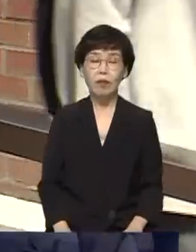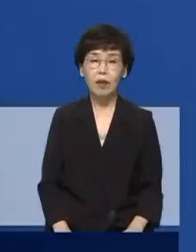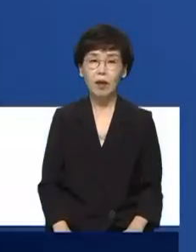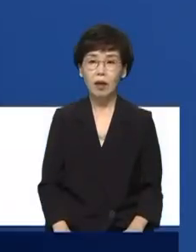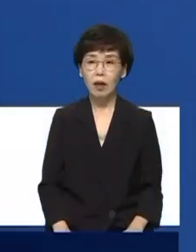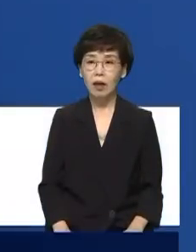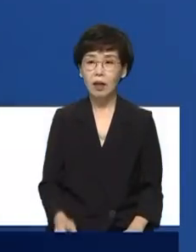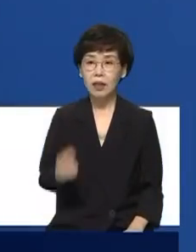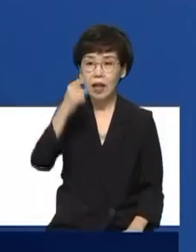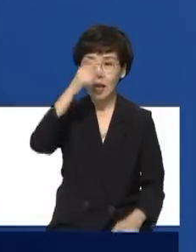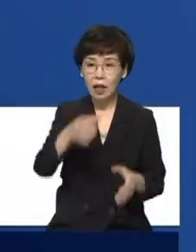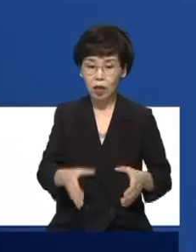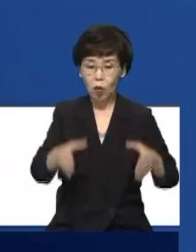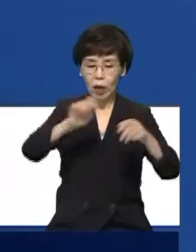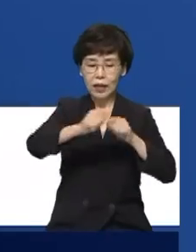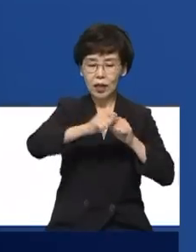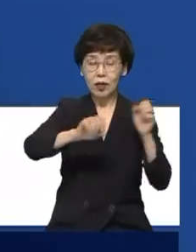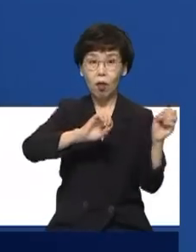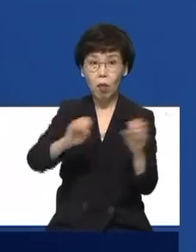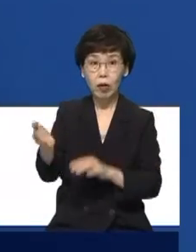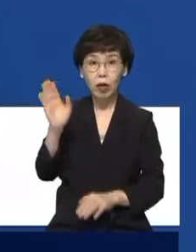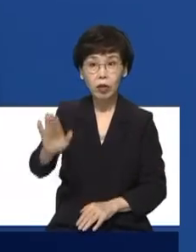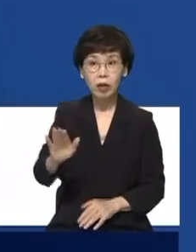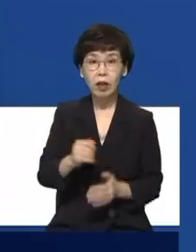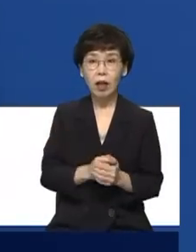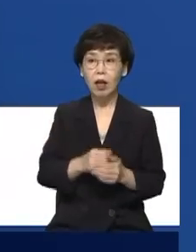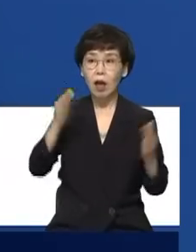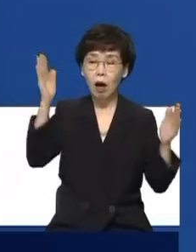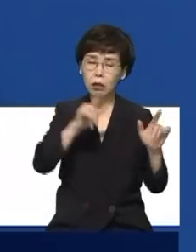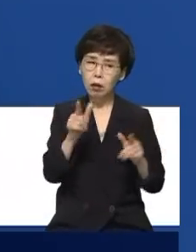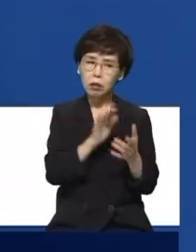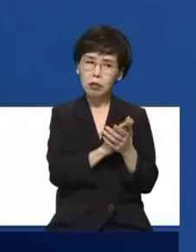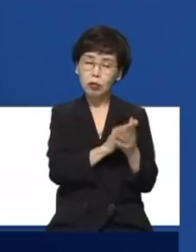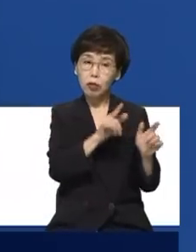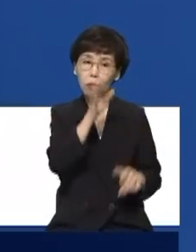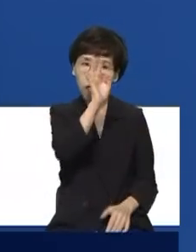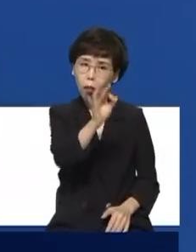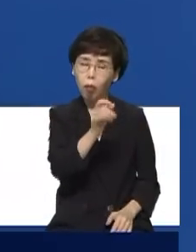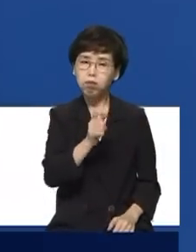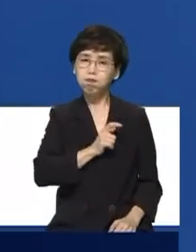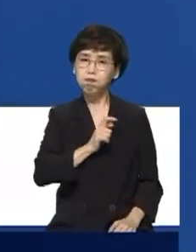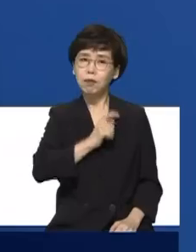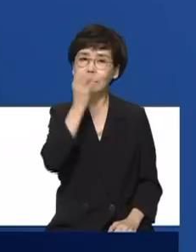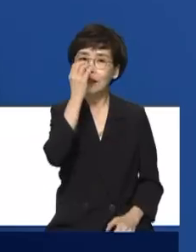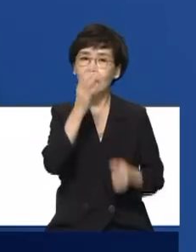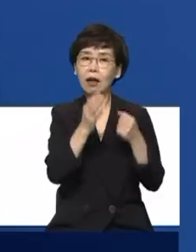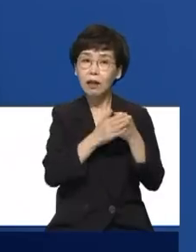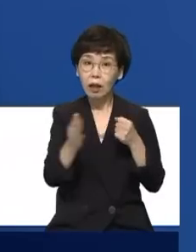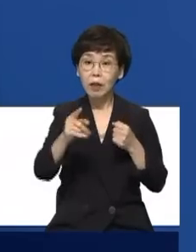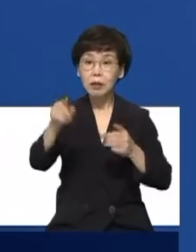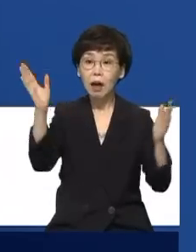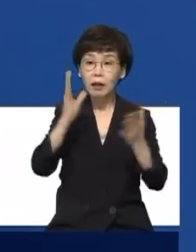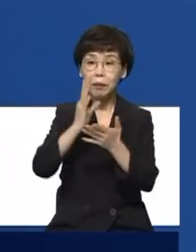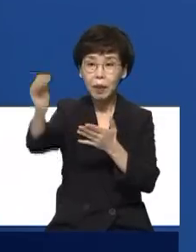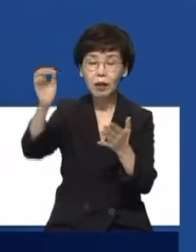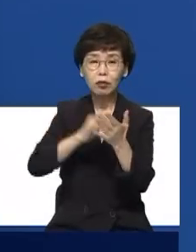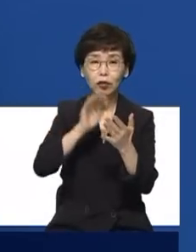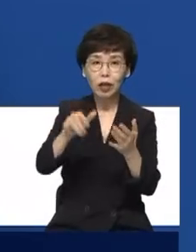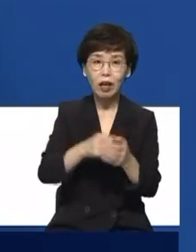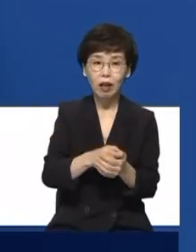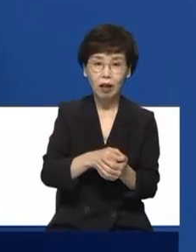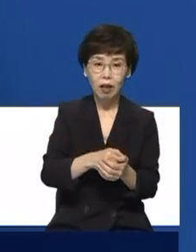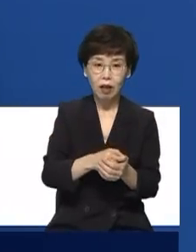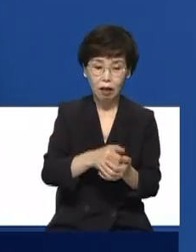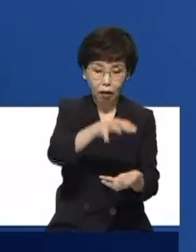스 데 이 통에 이 찢어 써 버렸는데 학생들이 친구들이 그것이 좀 수상해서 그 학생이 가고 난 다음에